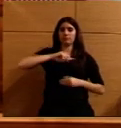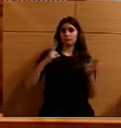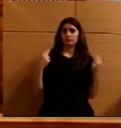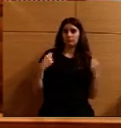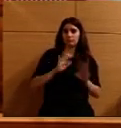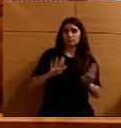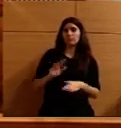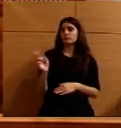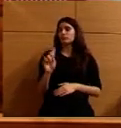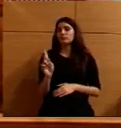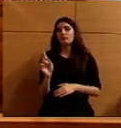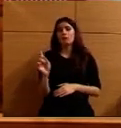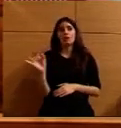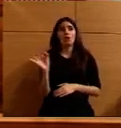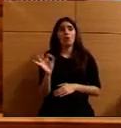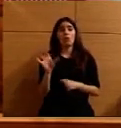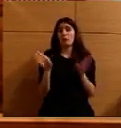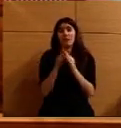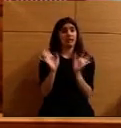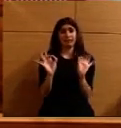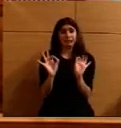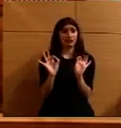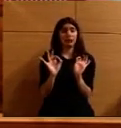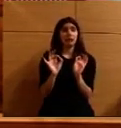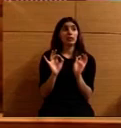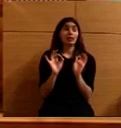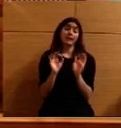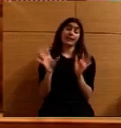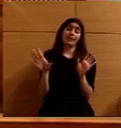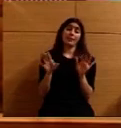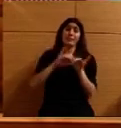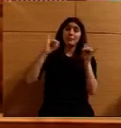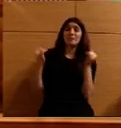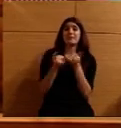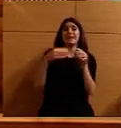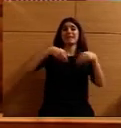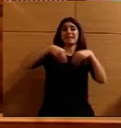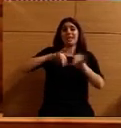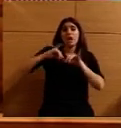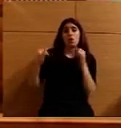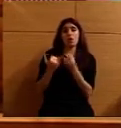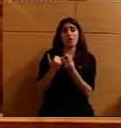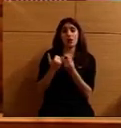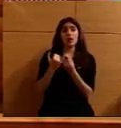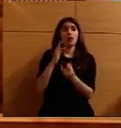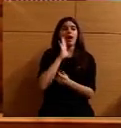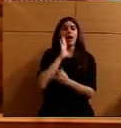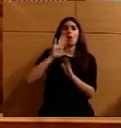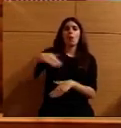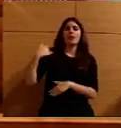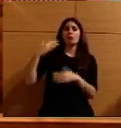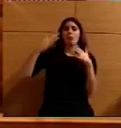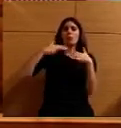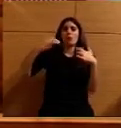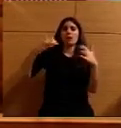municipal ni provincial, sinó s'engloba dintre d'una estratègia global. Com bé vam apuntar en l'últim plenari a